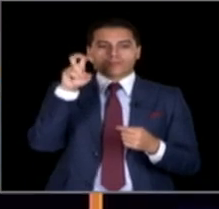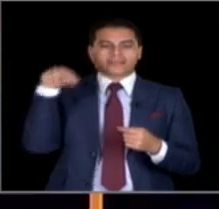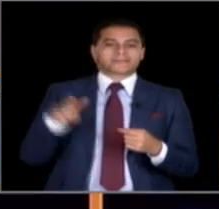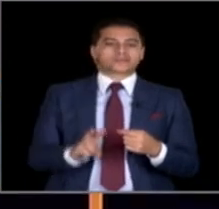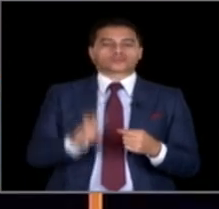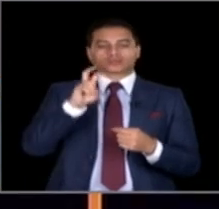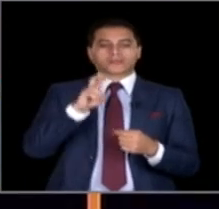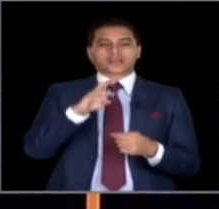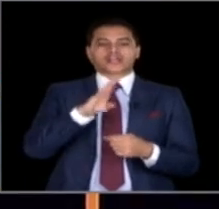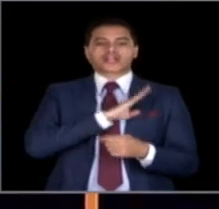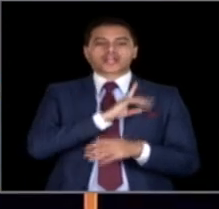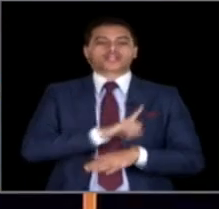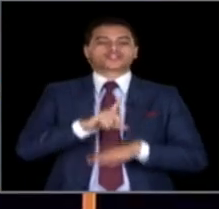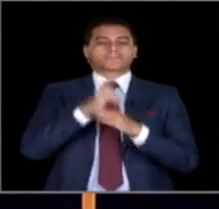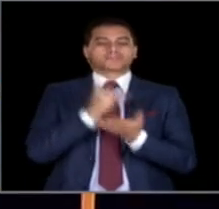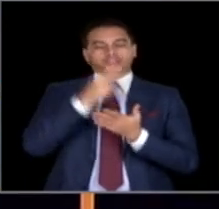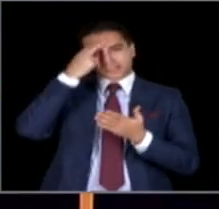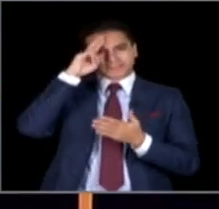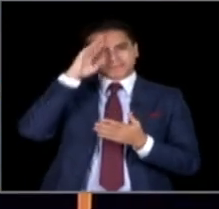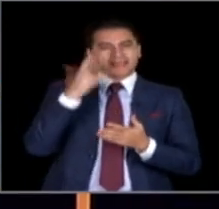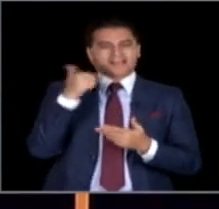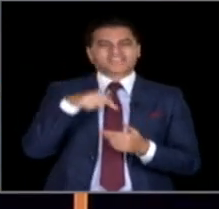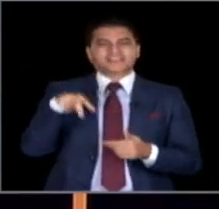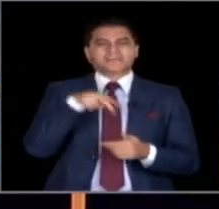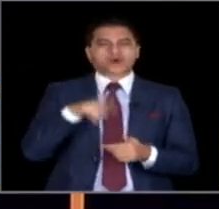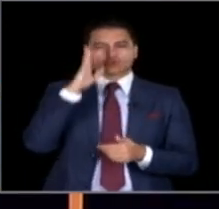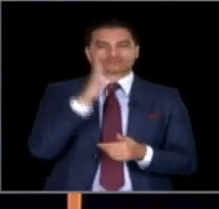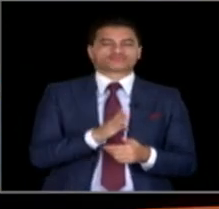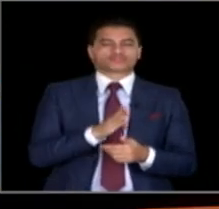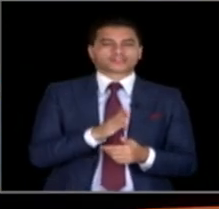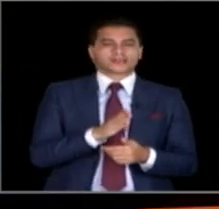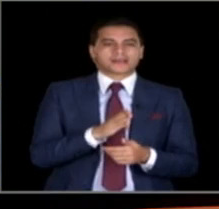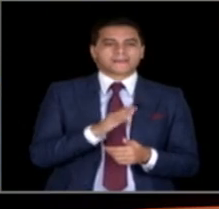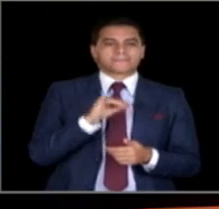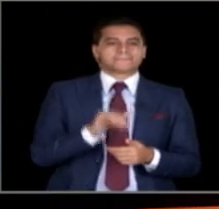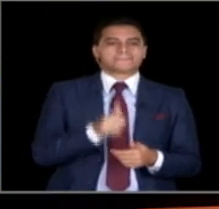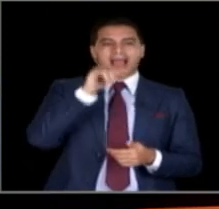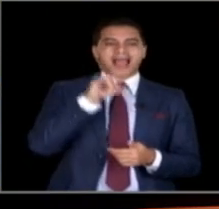1778؟ في 28 مايو